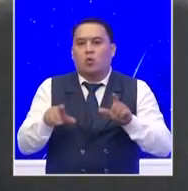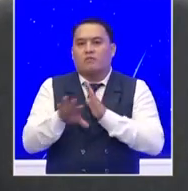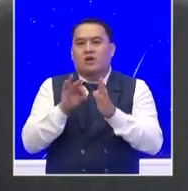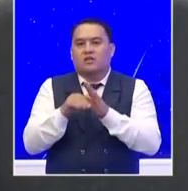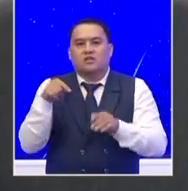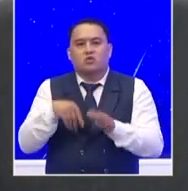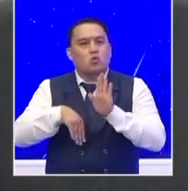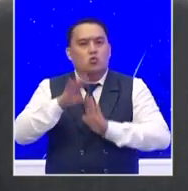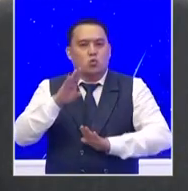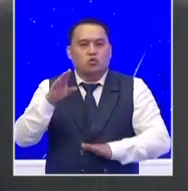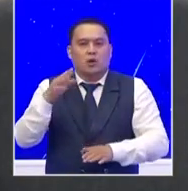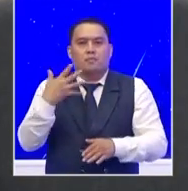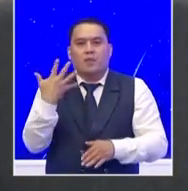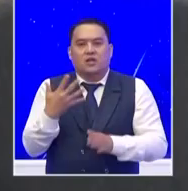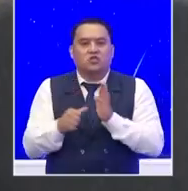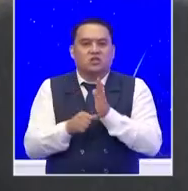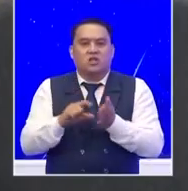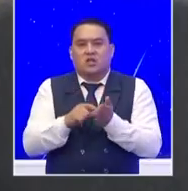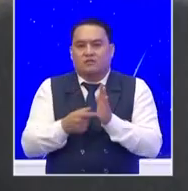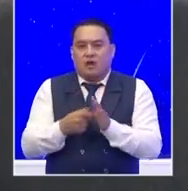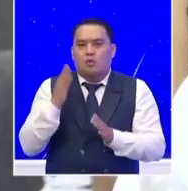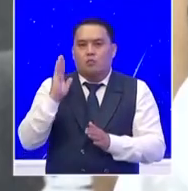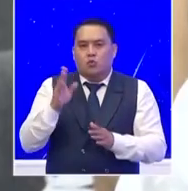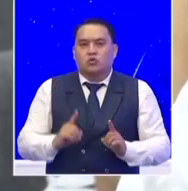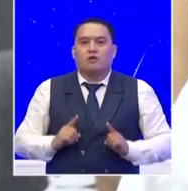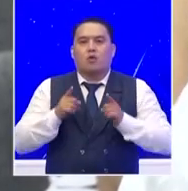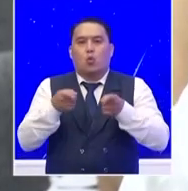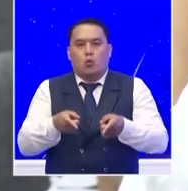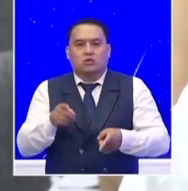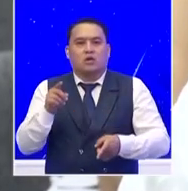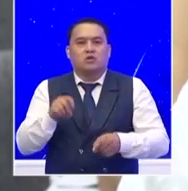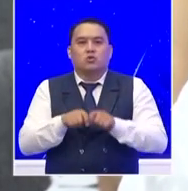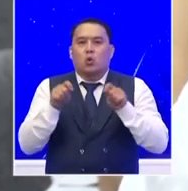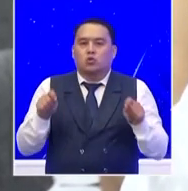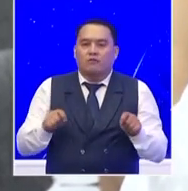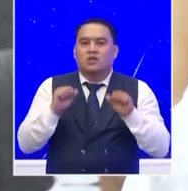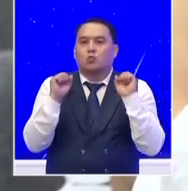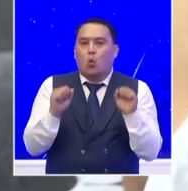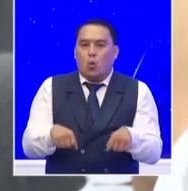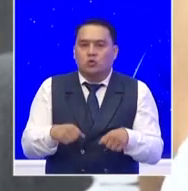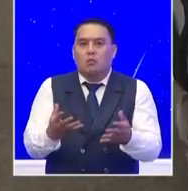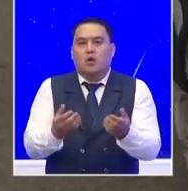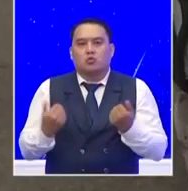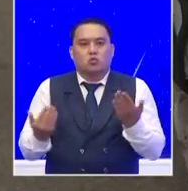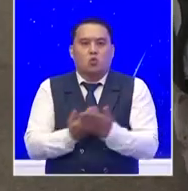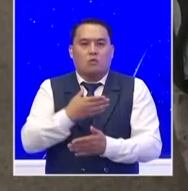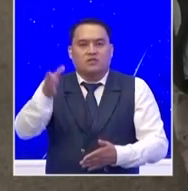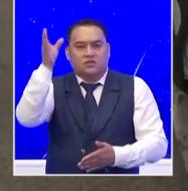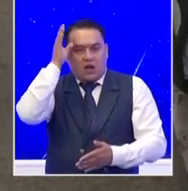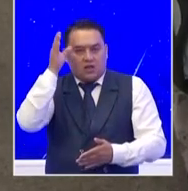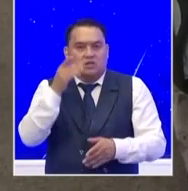выявляет 1000 лучших учащихся 5-х и 6-х классов. Для участников ЕЛ-ЮМТ создаются возможности получения новых